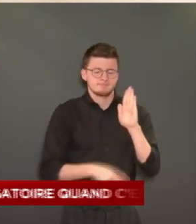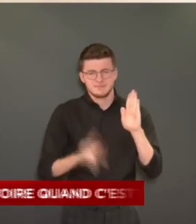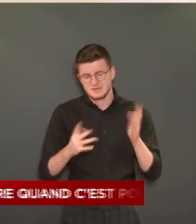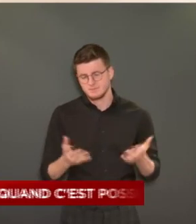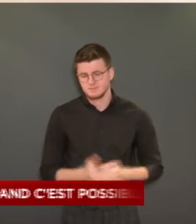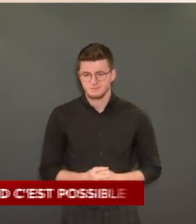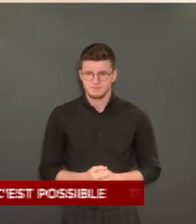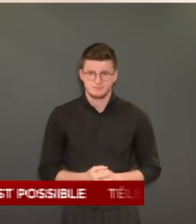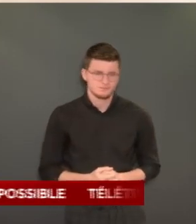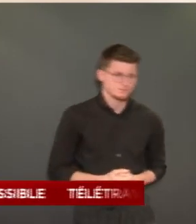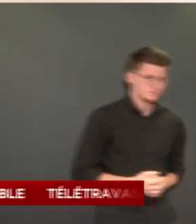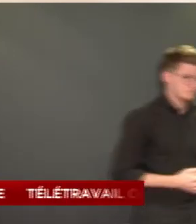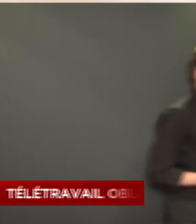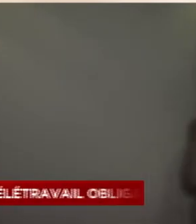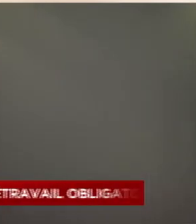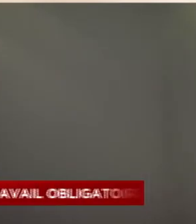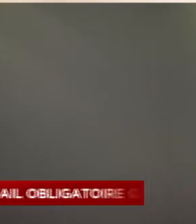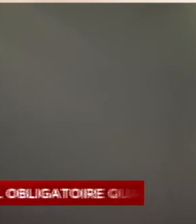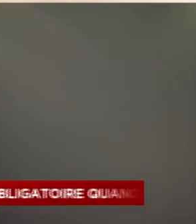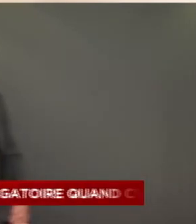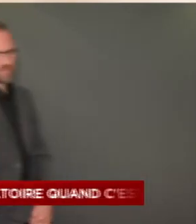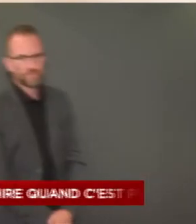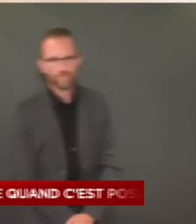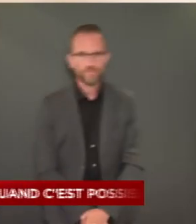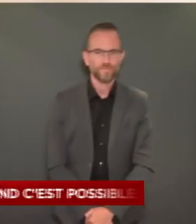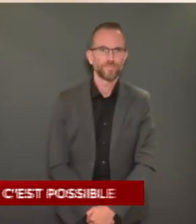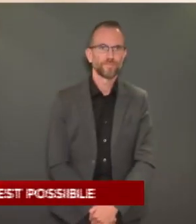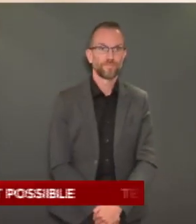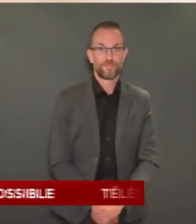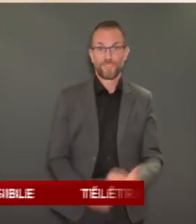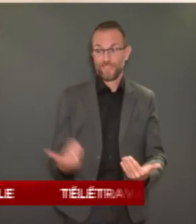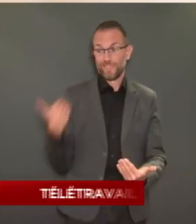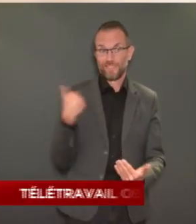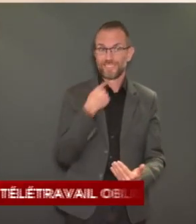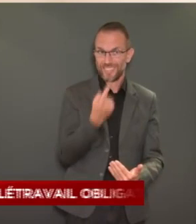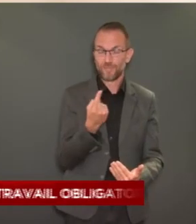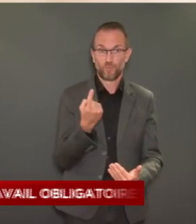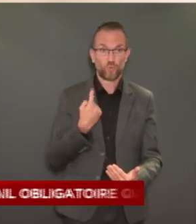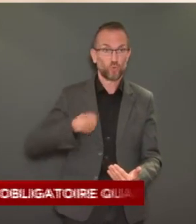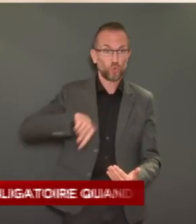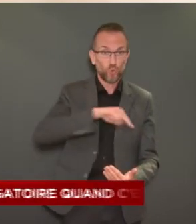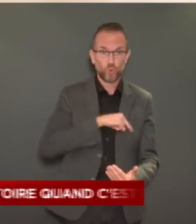Comme je l'ai dit tout à l'heure, nous avons une mission. Et cette mission, c'est de faire